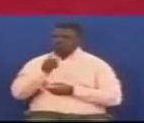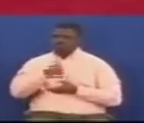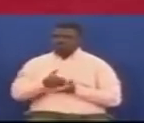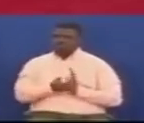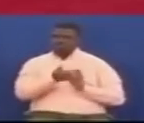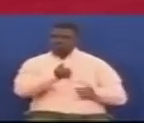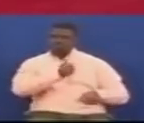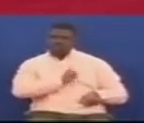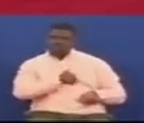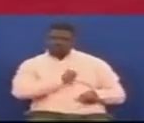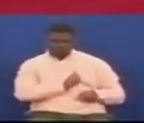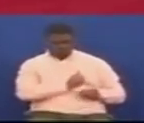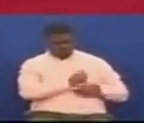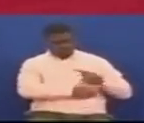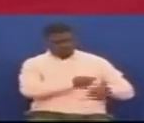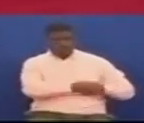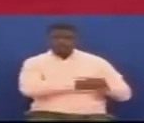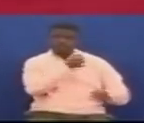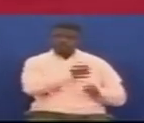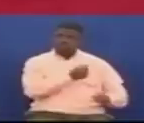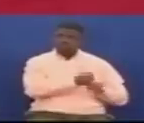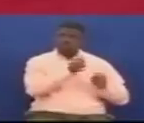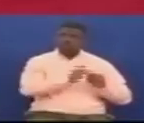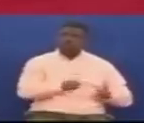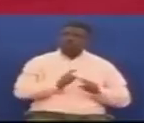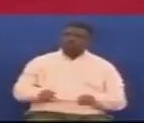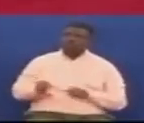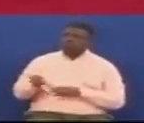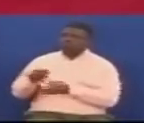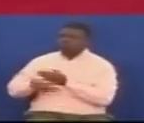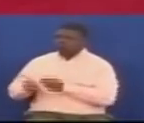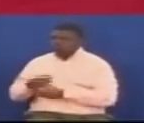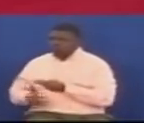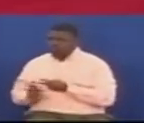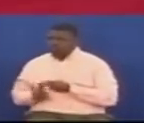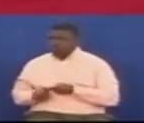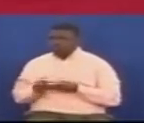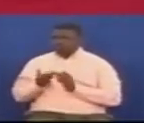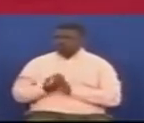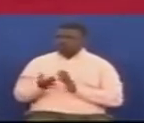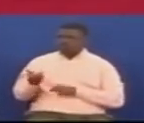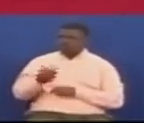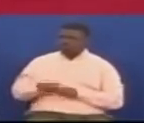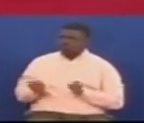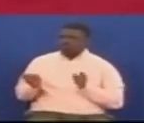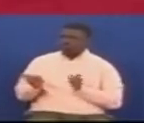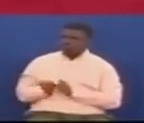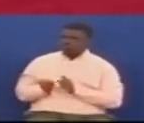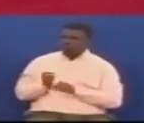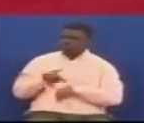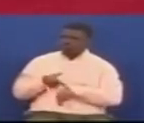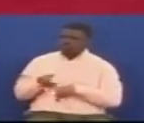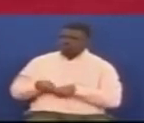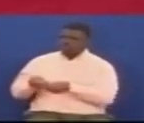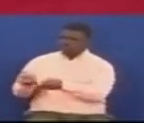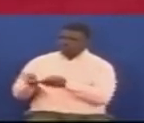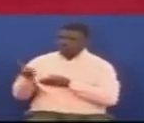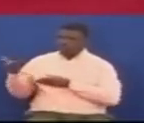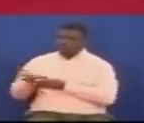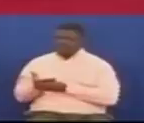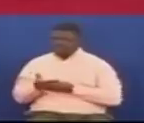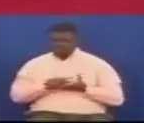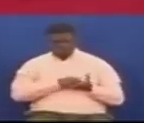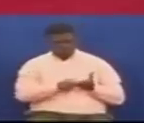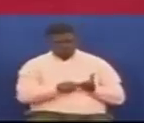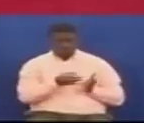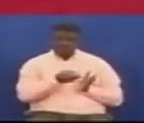ya kuendeleza shughuli mbalimbali za kiuchumi. Hatua hizo ni pamoja na kutoa mikopo ya muda mfupi kwa benki, kununua fedha za